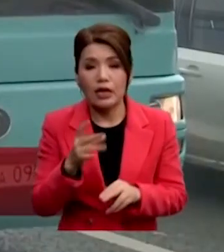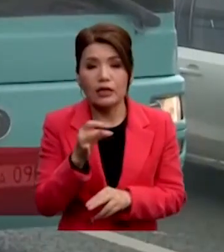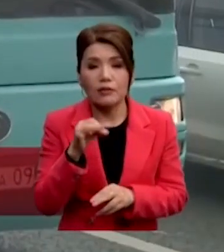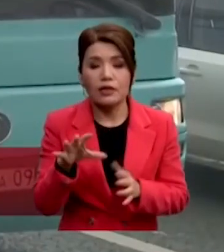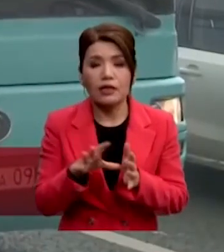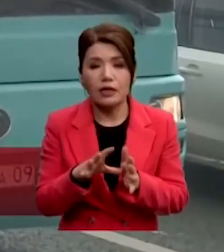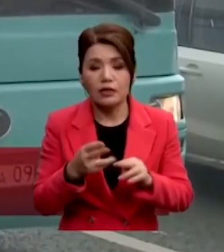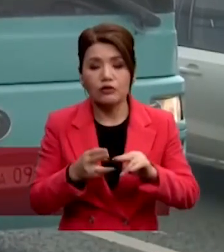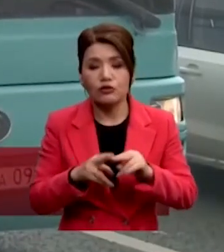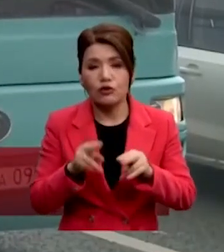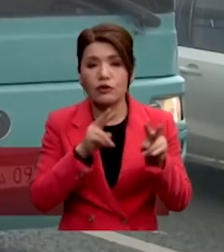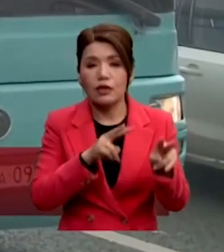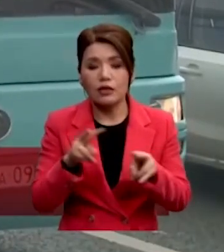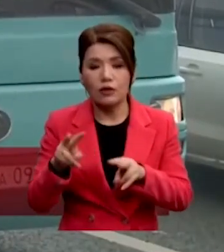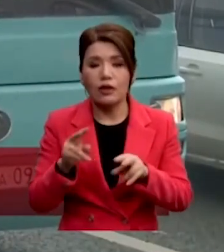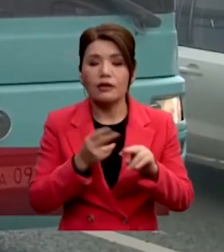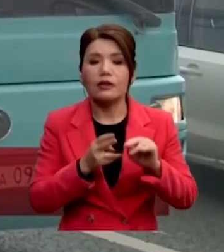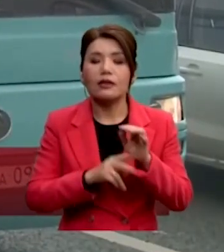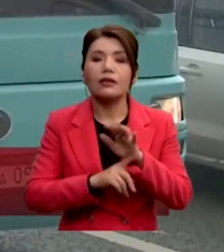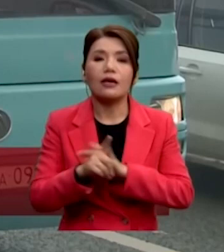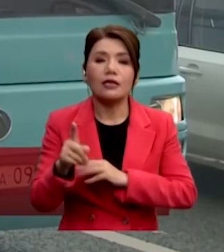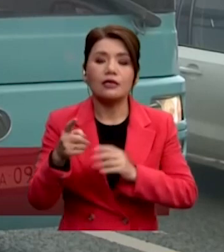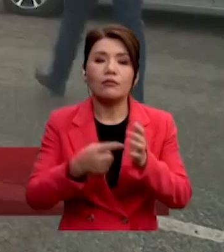и энергетического надзора и контроля начал